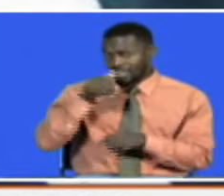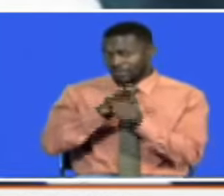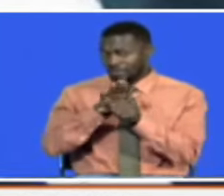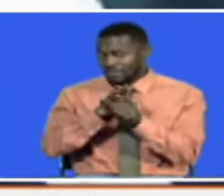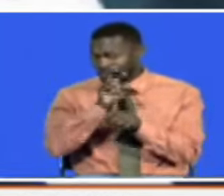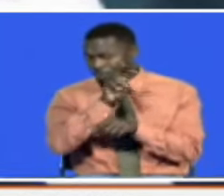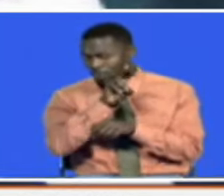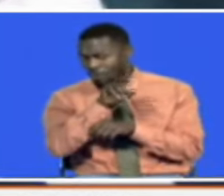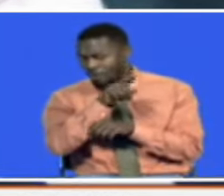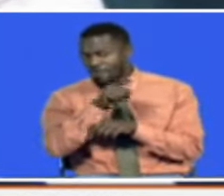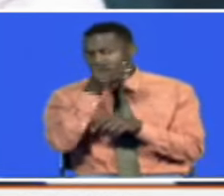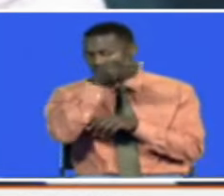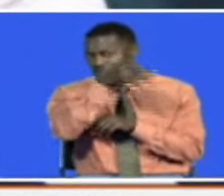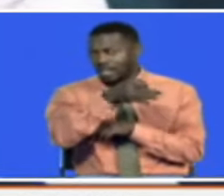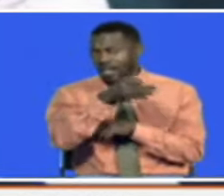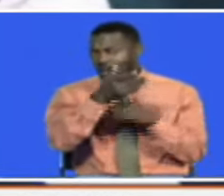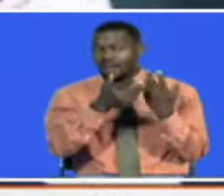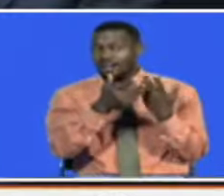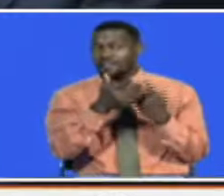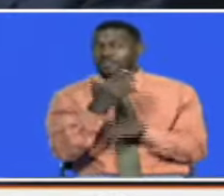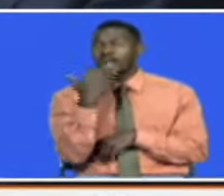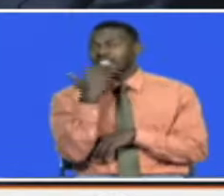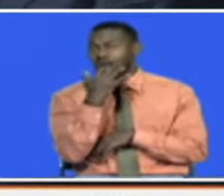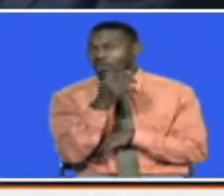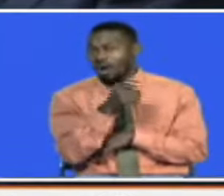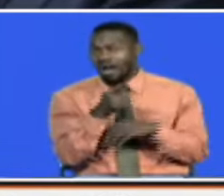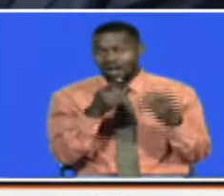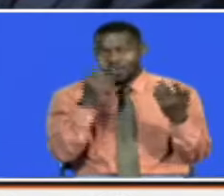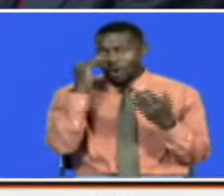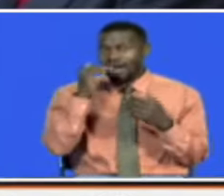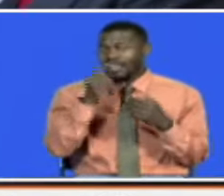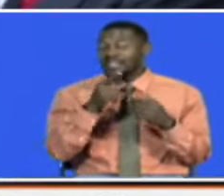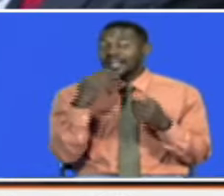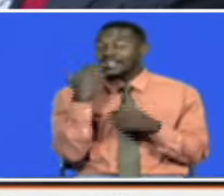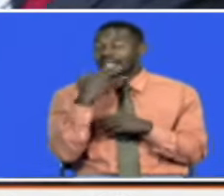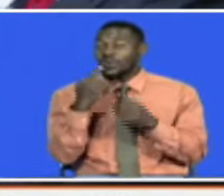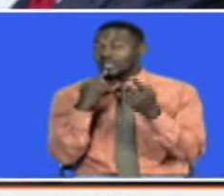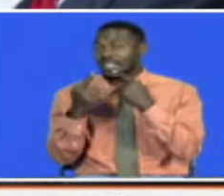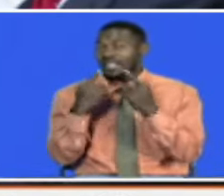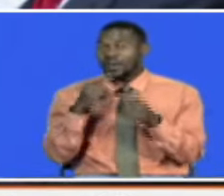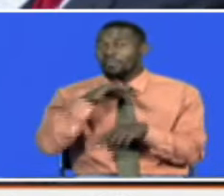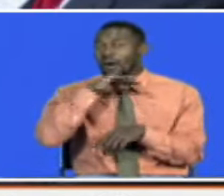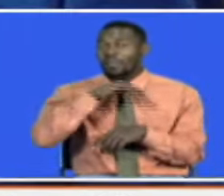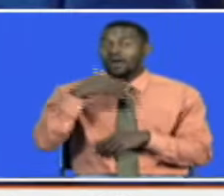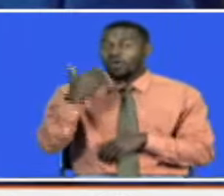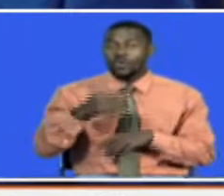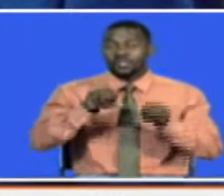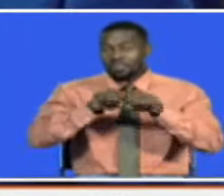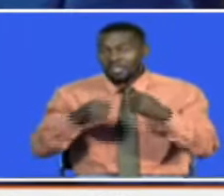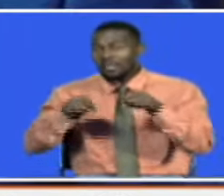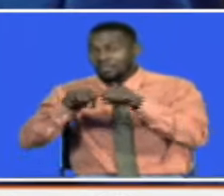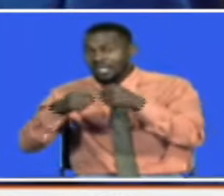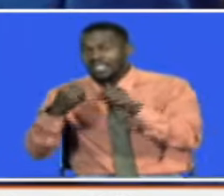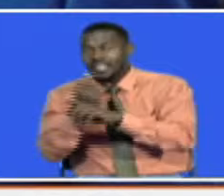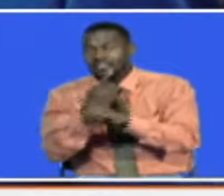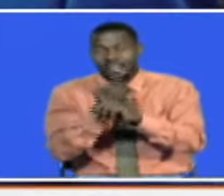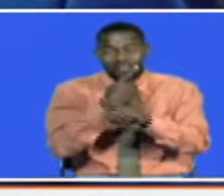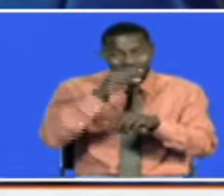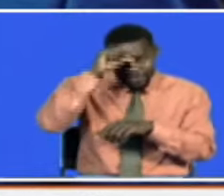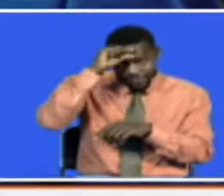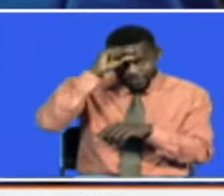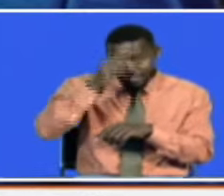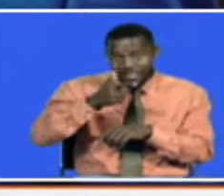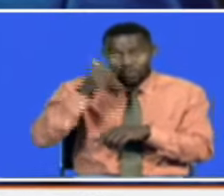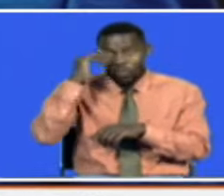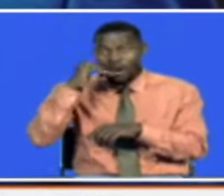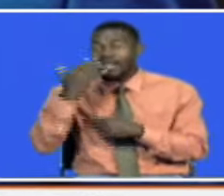Odinga. Gachagua alimfananisha Odinga na zimu la kisiasa lililoporomosha serikali tangulizi kwa kujifanya kuingia makubaliano na